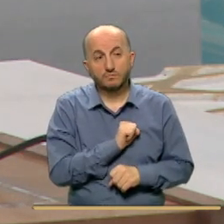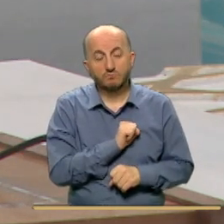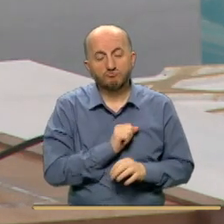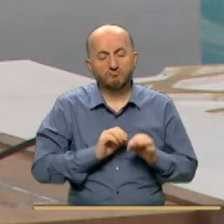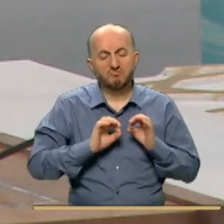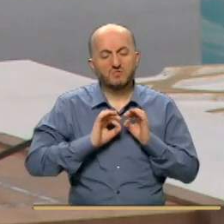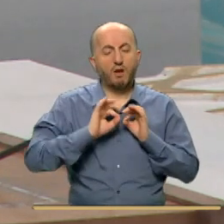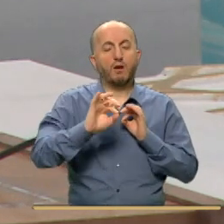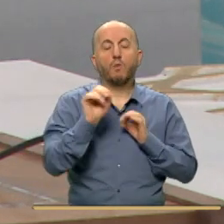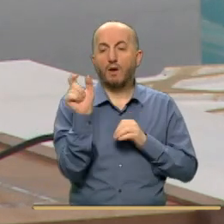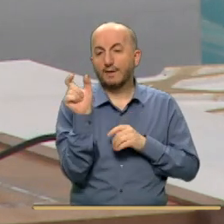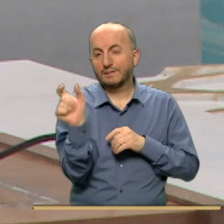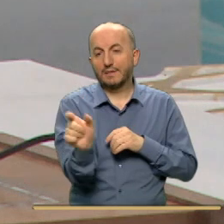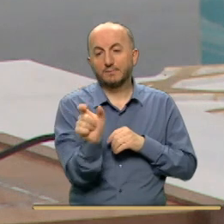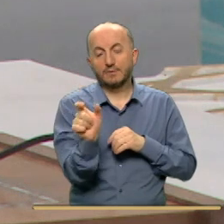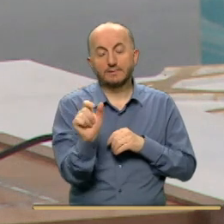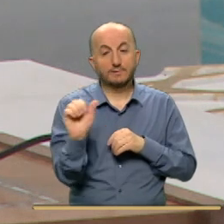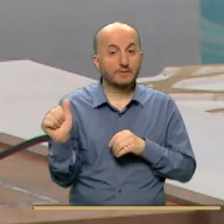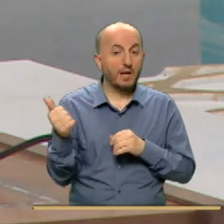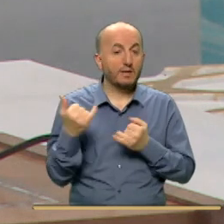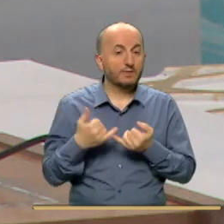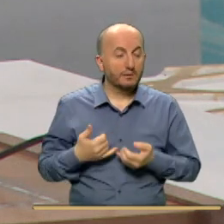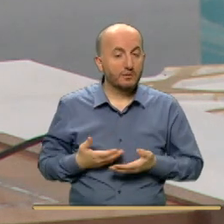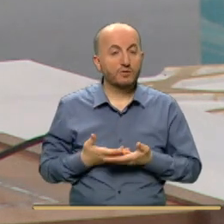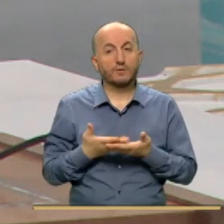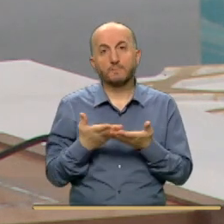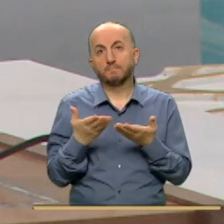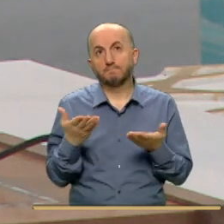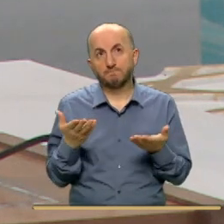takva kelimesi değerli kardeşlerim,